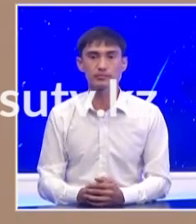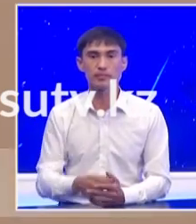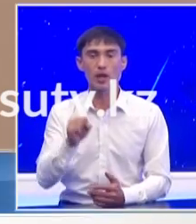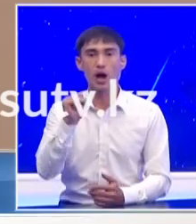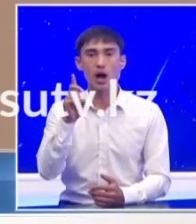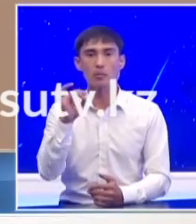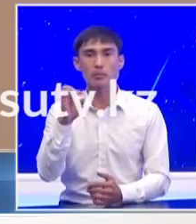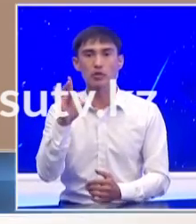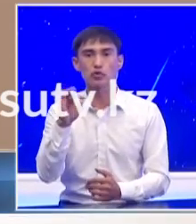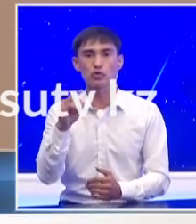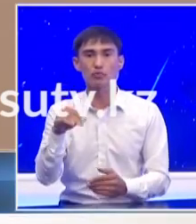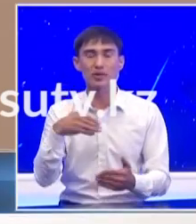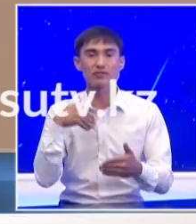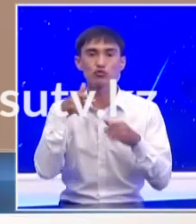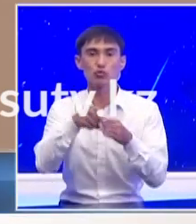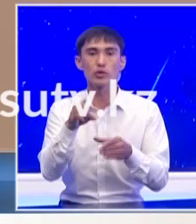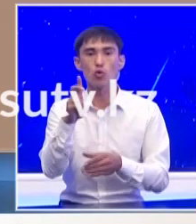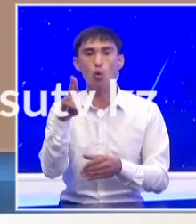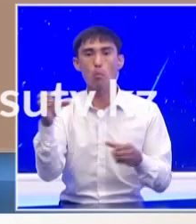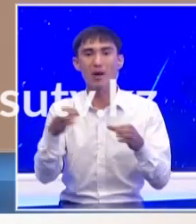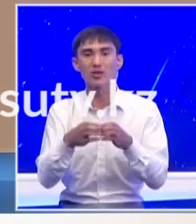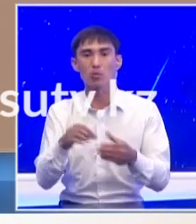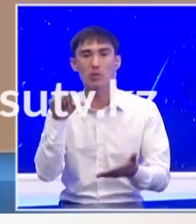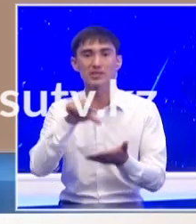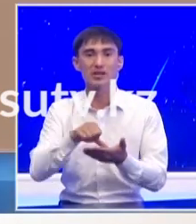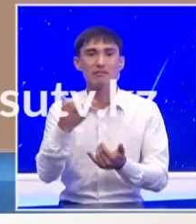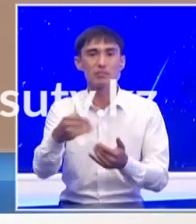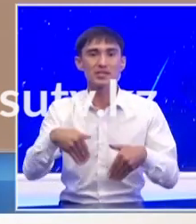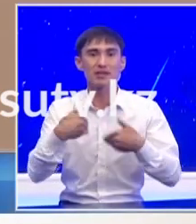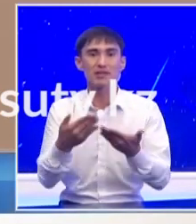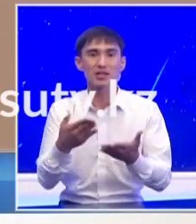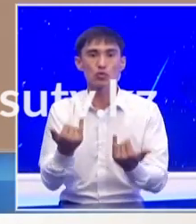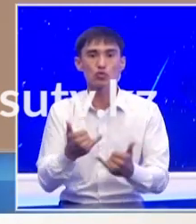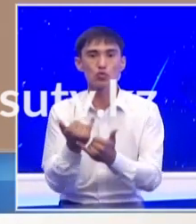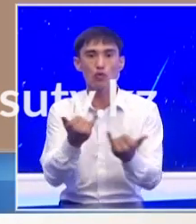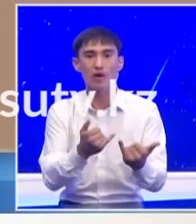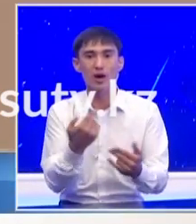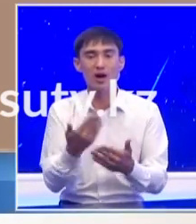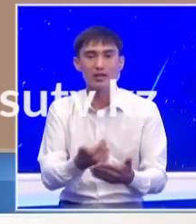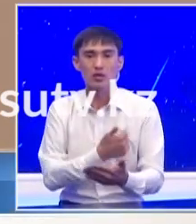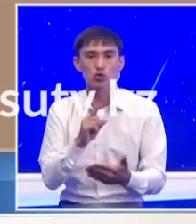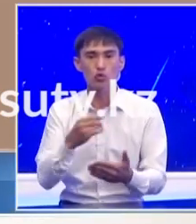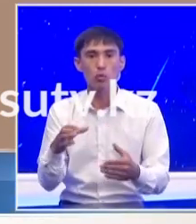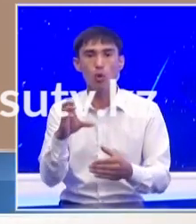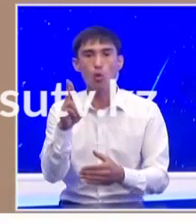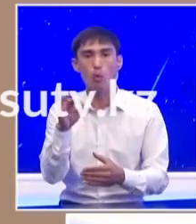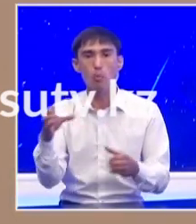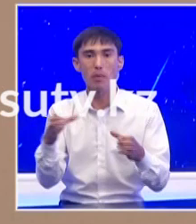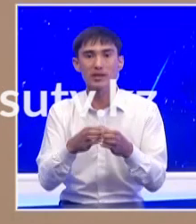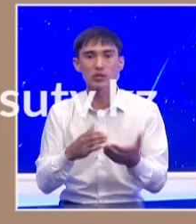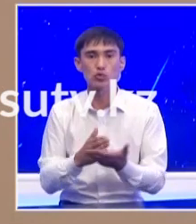Ахмет Байтурсынулы перед тем, как вступить в коммунистическую партию, поставил ее представителям определенные условия. Он хотел, чтобы коммунистическая